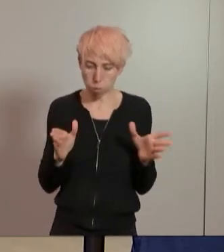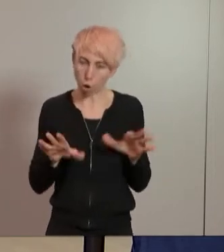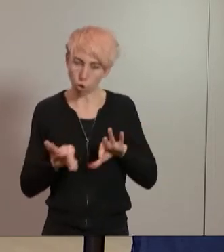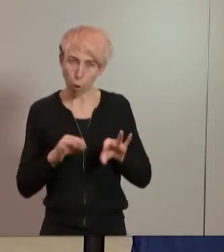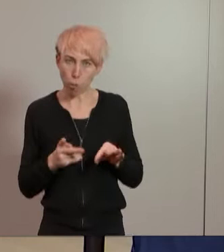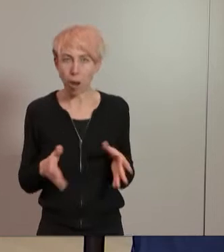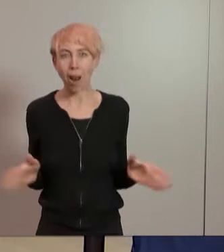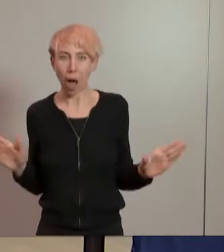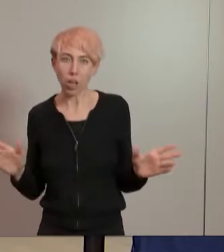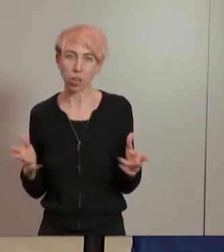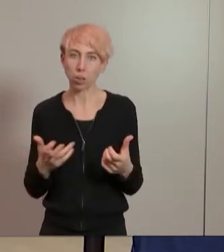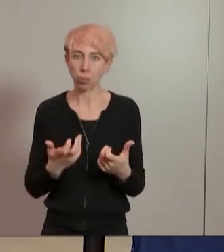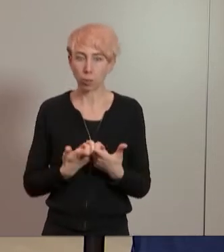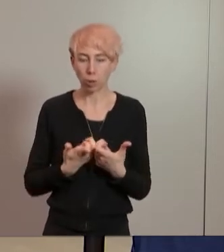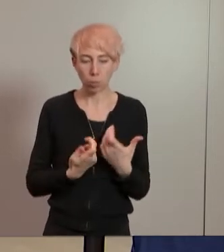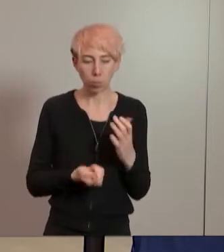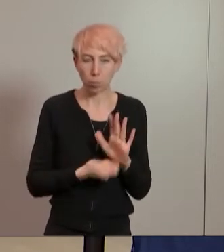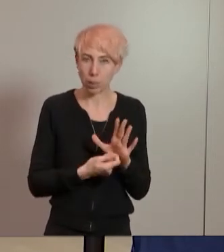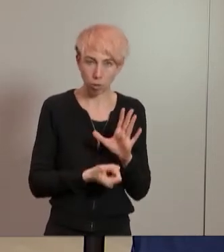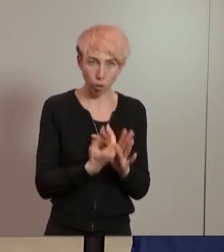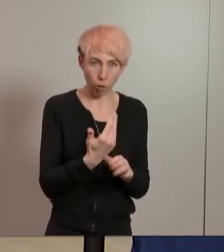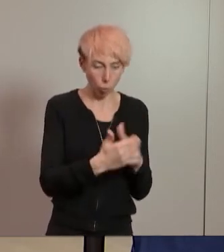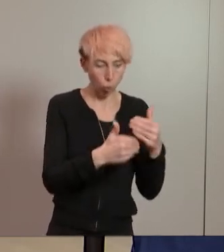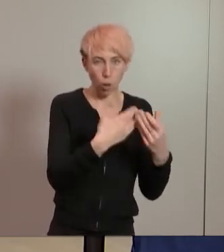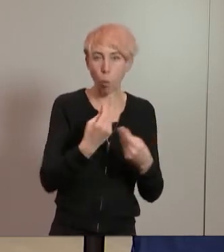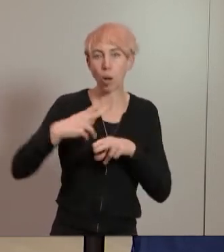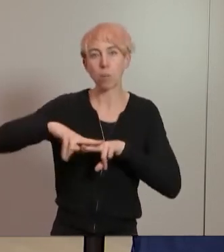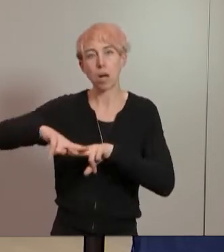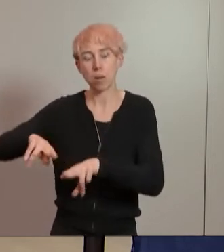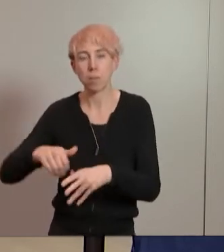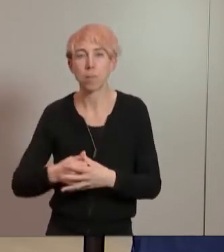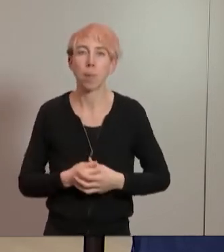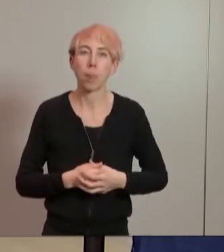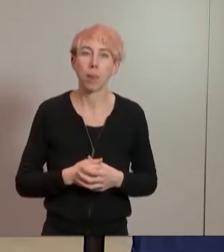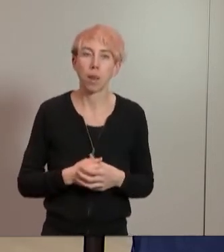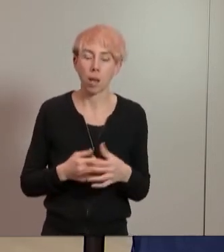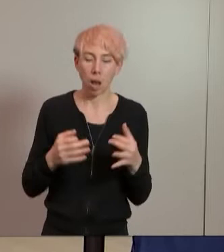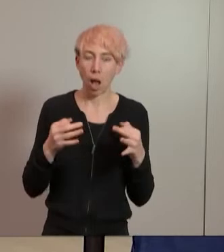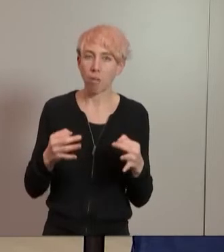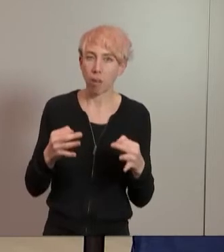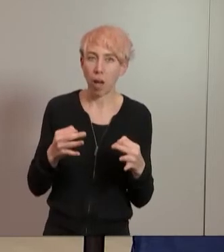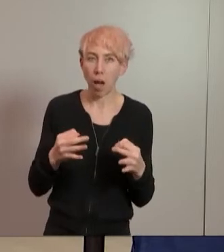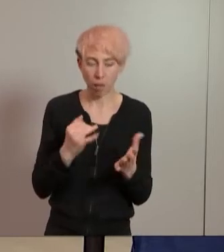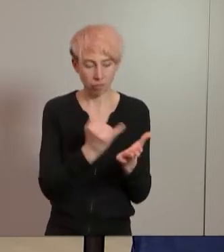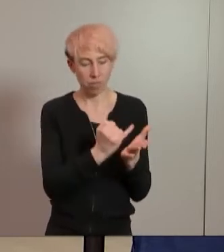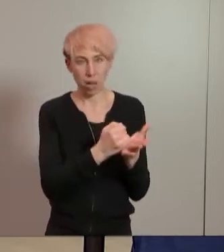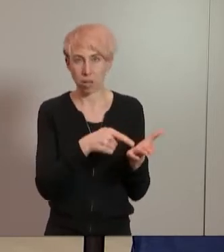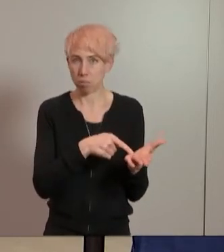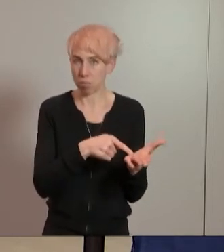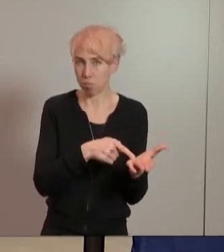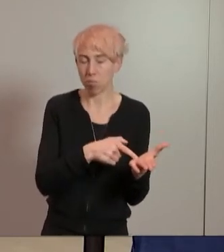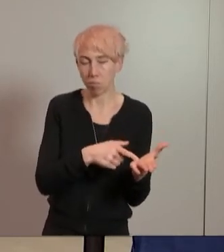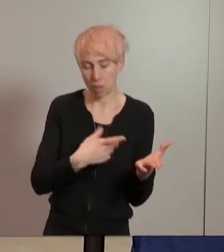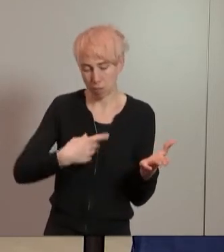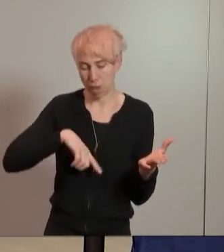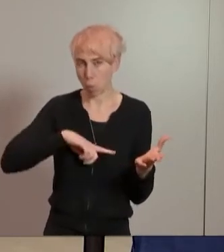bâtiments, que ce soit d'ailleurs pour des constructions neuves ou pour des réhabilitations. En ce qui concerne la fiscalité, on n'est